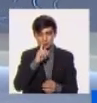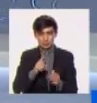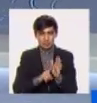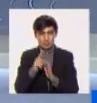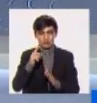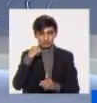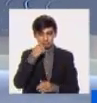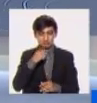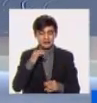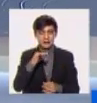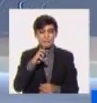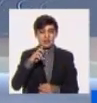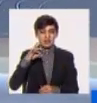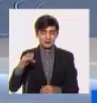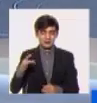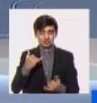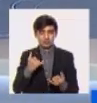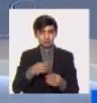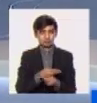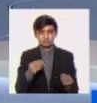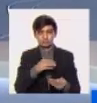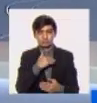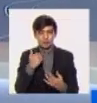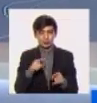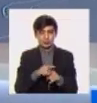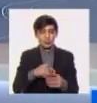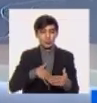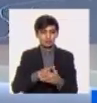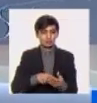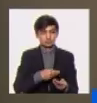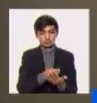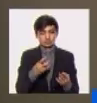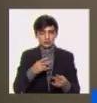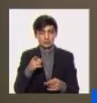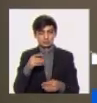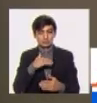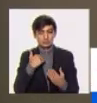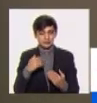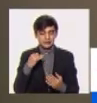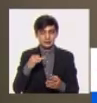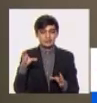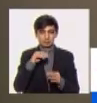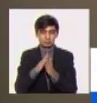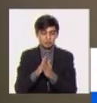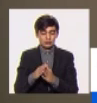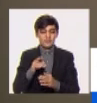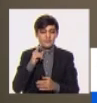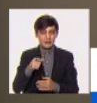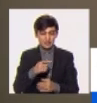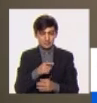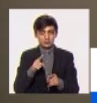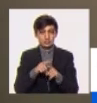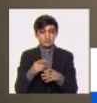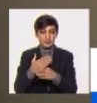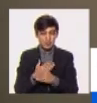в режим ЧП в БКР не желают оплачивать вынужденный отпуск. Прошу вас посодействовать в том,